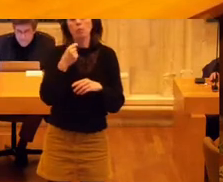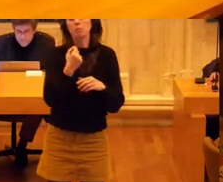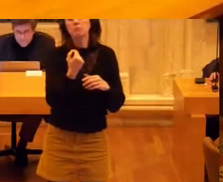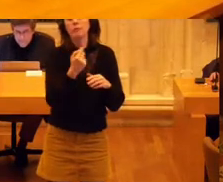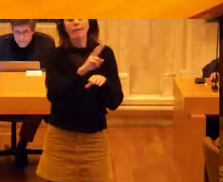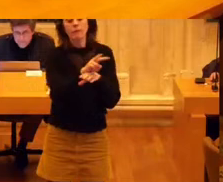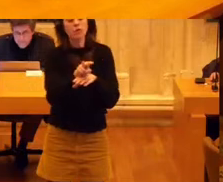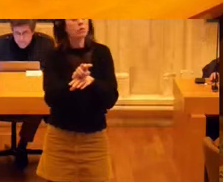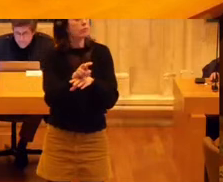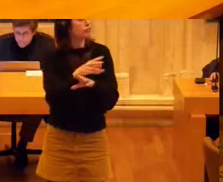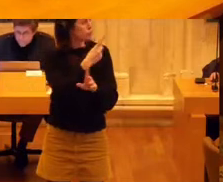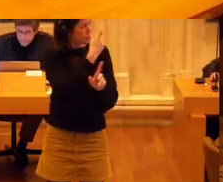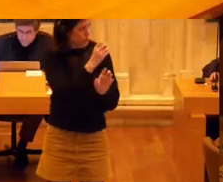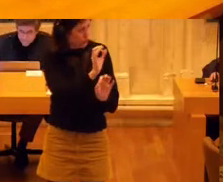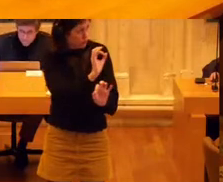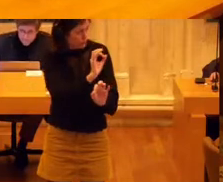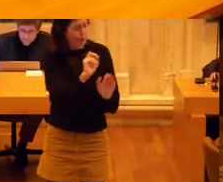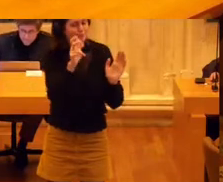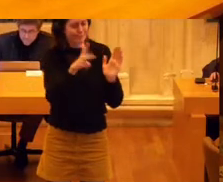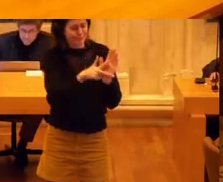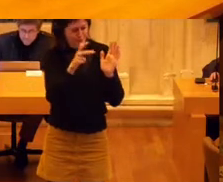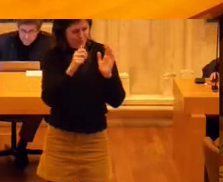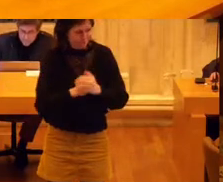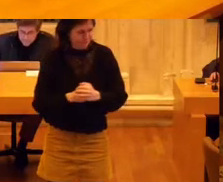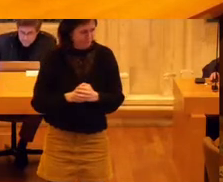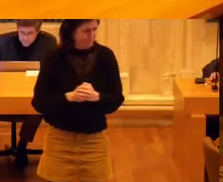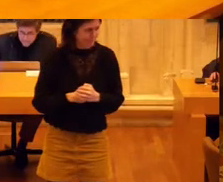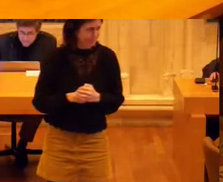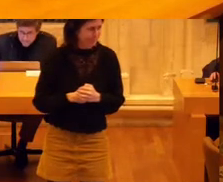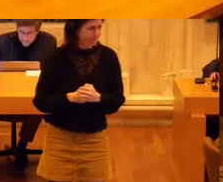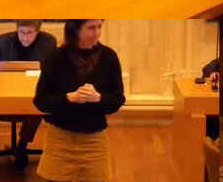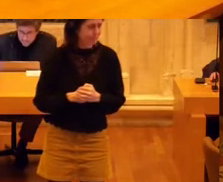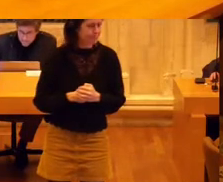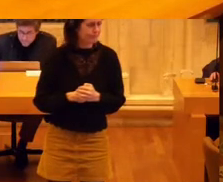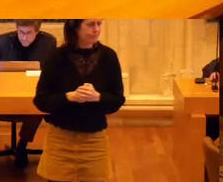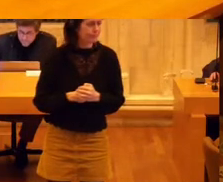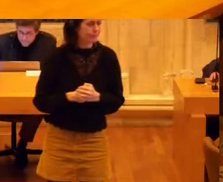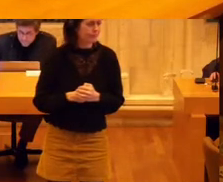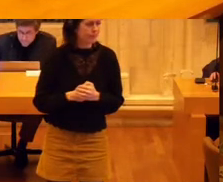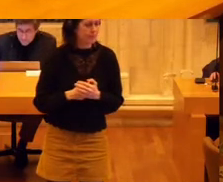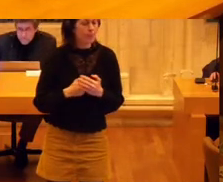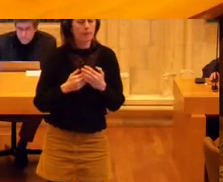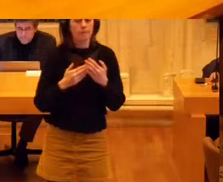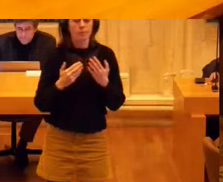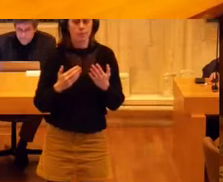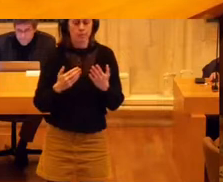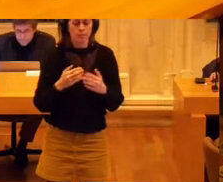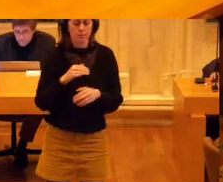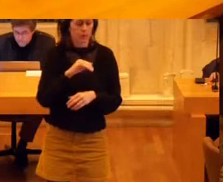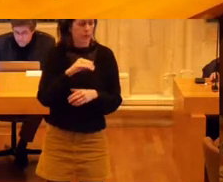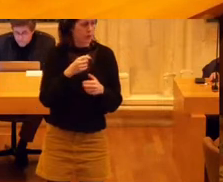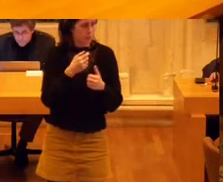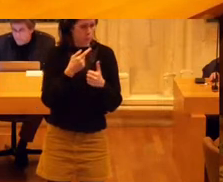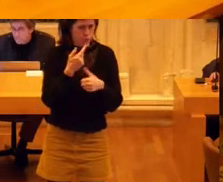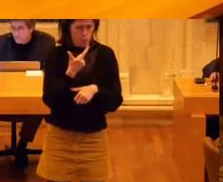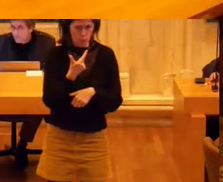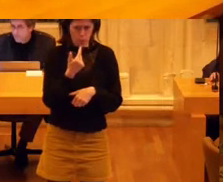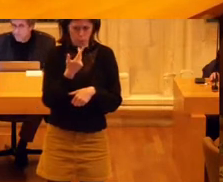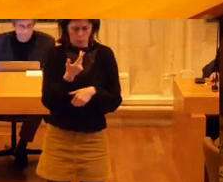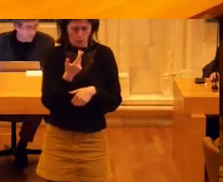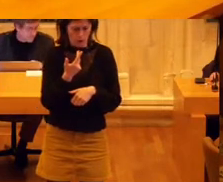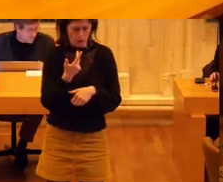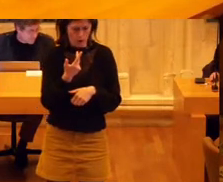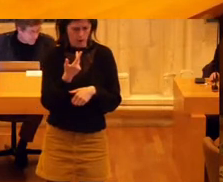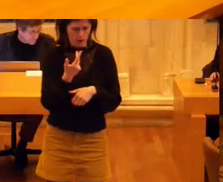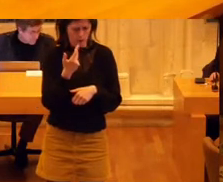questions, adopté. Ensuite, on a effectivement Inolia 2, 3,